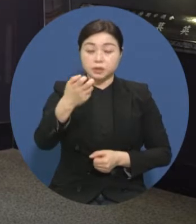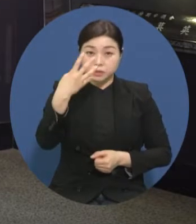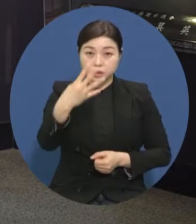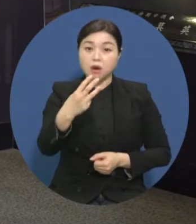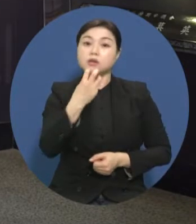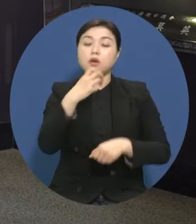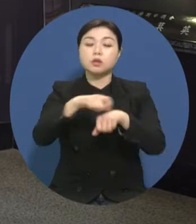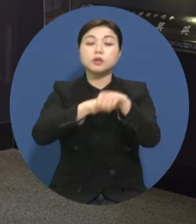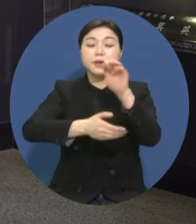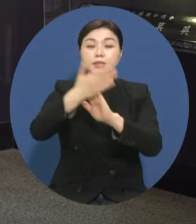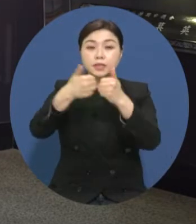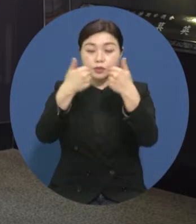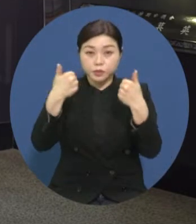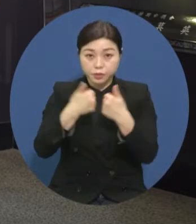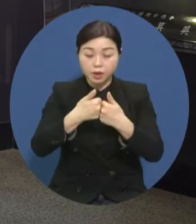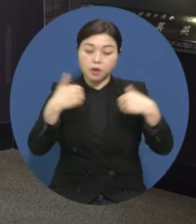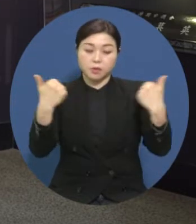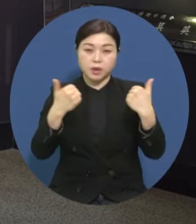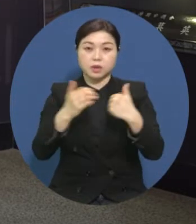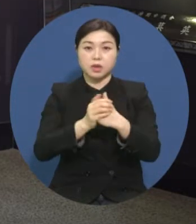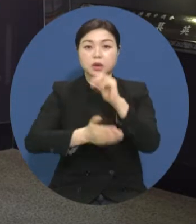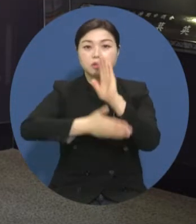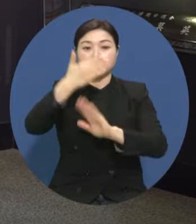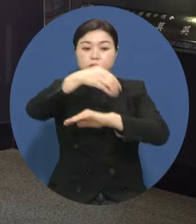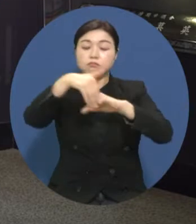제284회 서울특별시의회 정례회